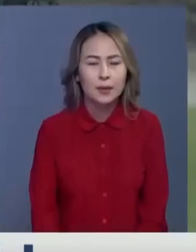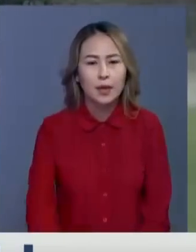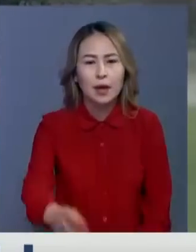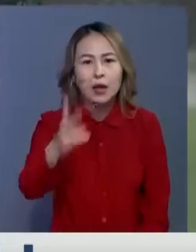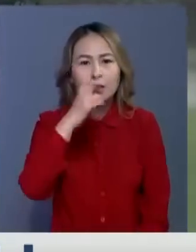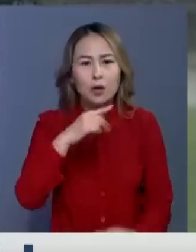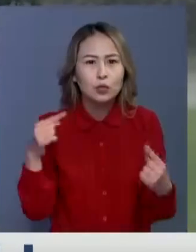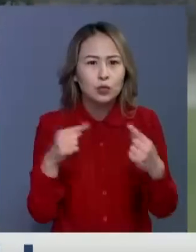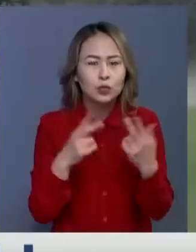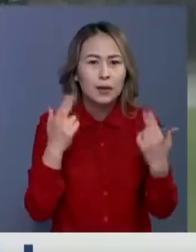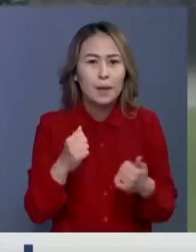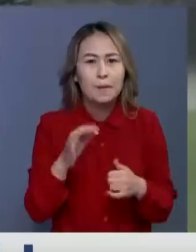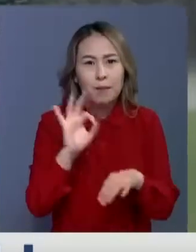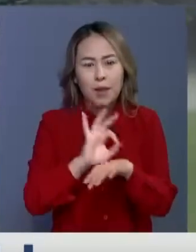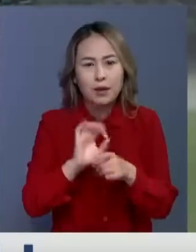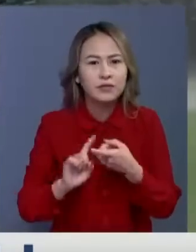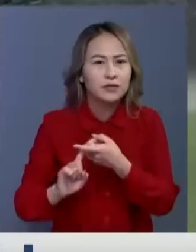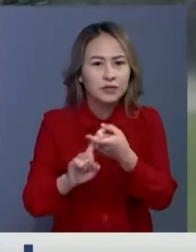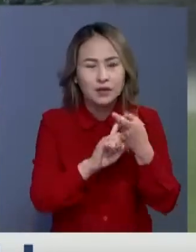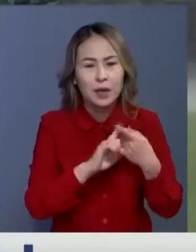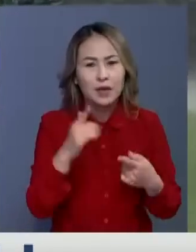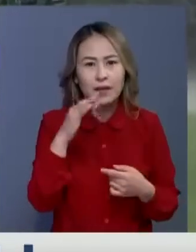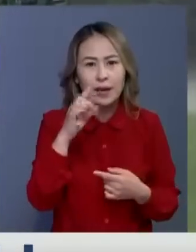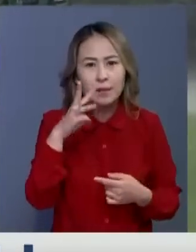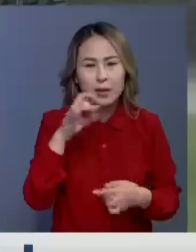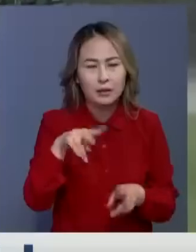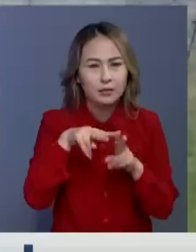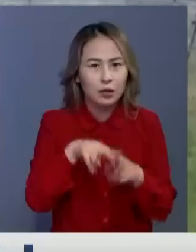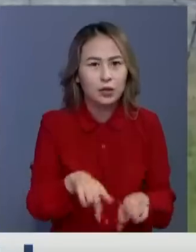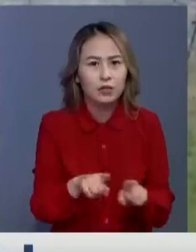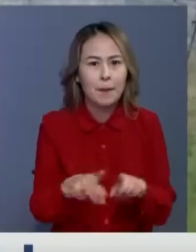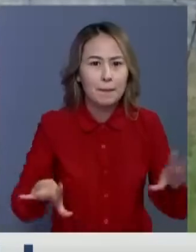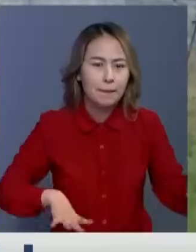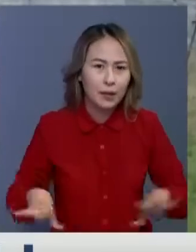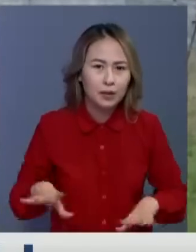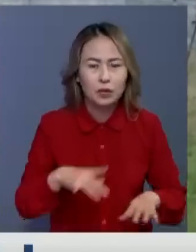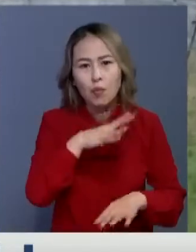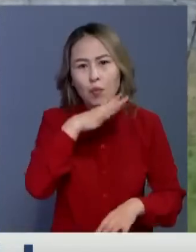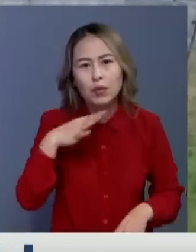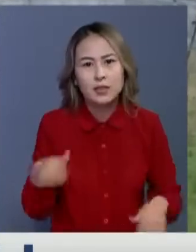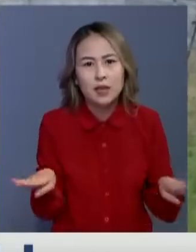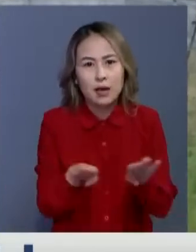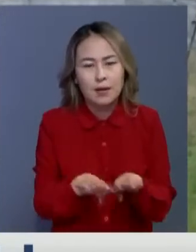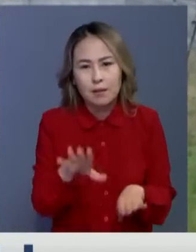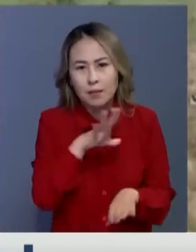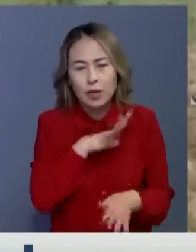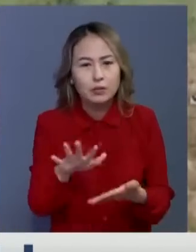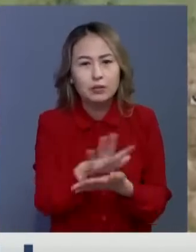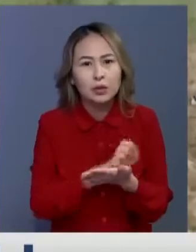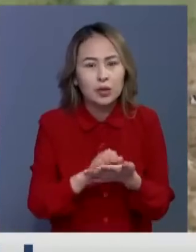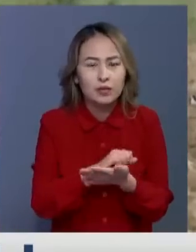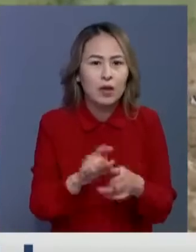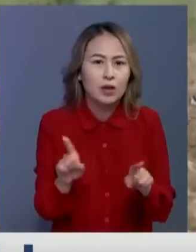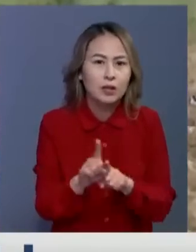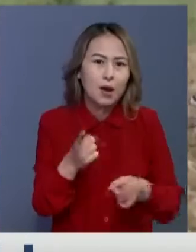Сарапшылардың болжамы расталды. Пандемия ең алдымен фермерлерге салмақ салды. Базарлар біраз уақыт бойы жабық тұрды. Салдарынан шаруалар